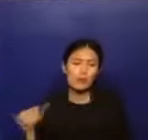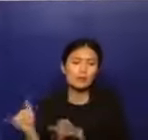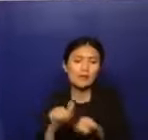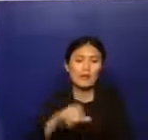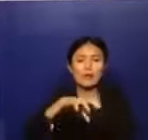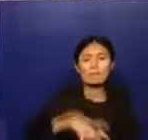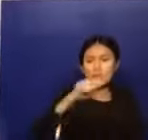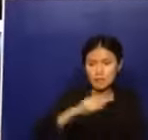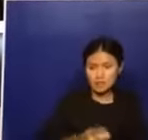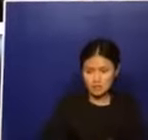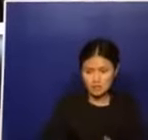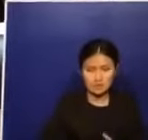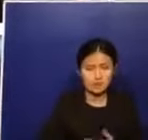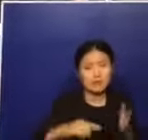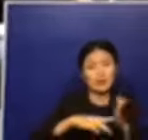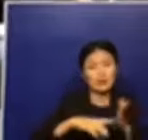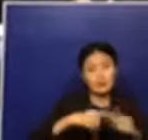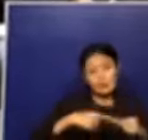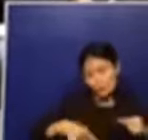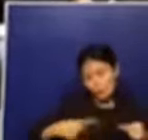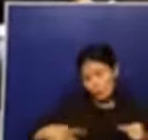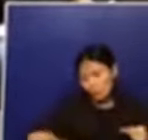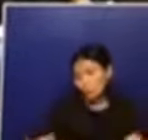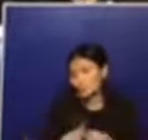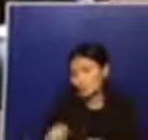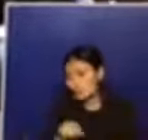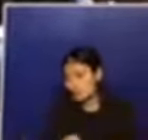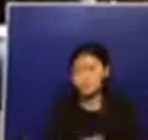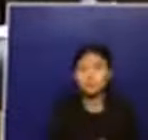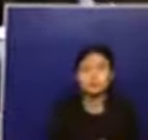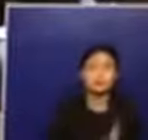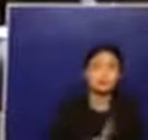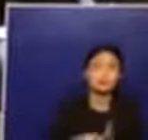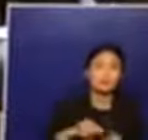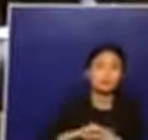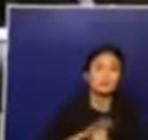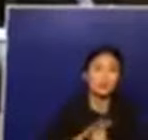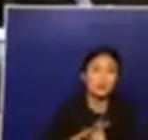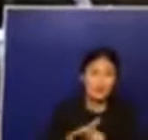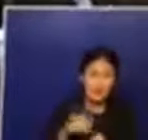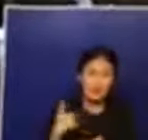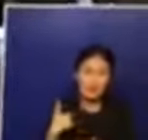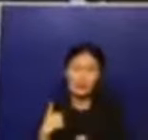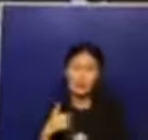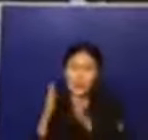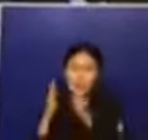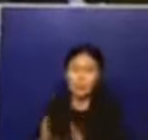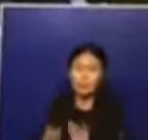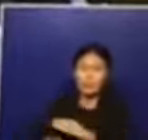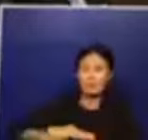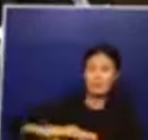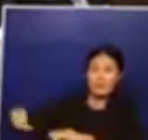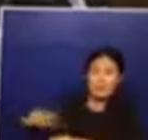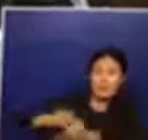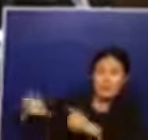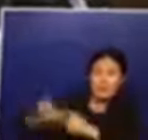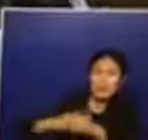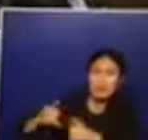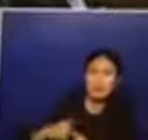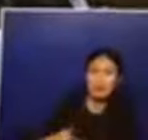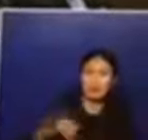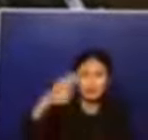การเล็ดลอดให้โควิด -19 เข้ามาทางเมืองหลวงก่อปัญหาอย่างนี้ก็เพราะว่าเอาตำรวจชายแดนเข้ามาในกรุงเท